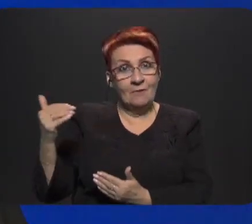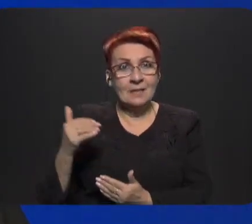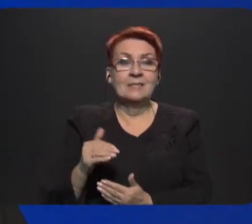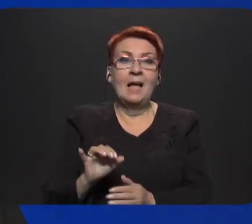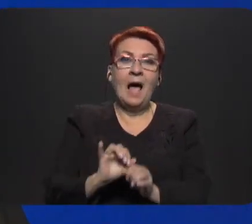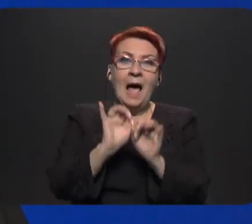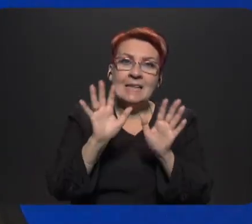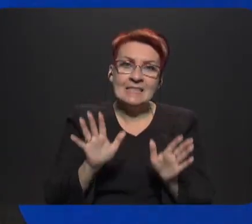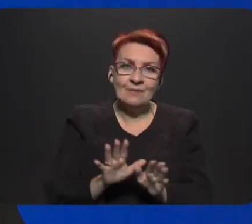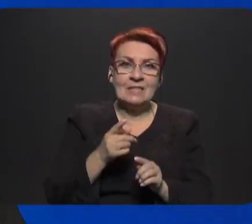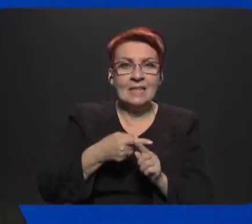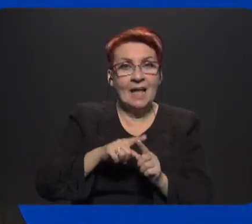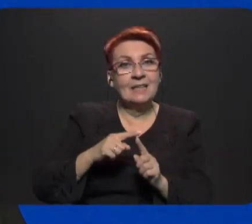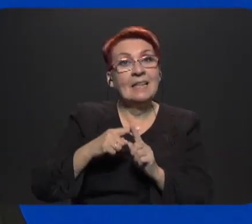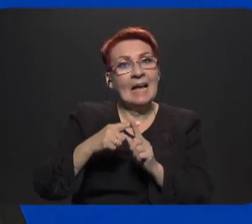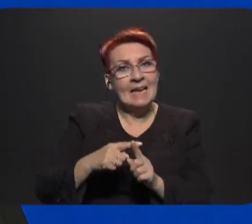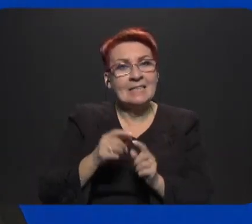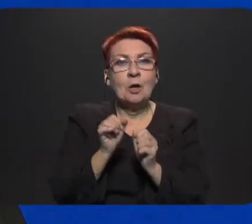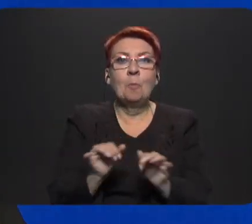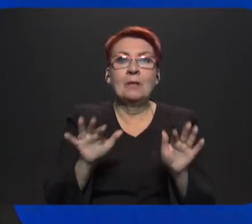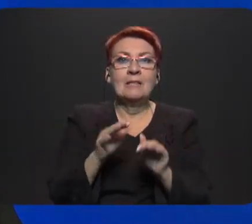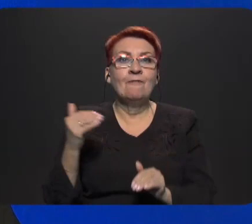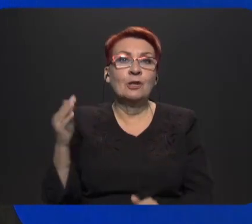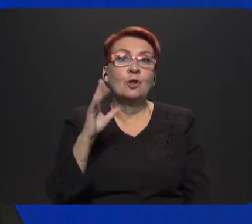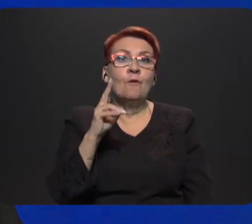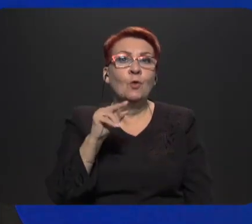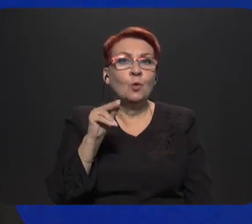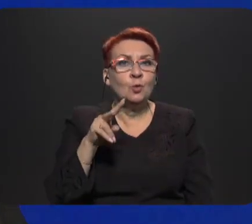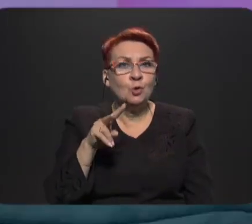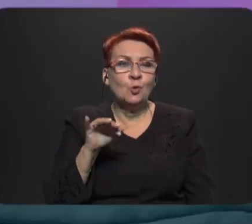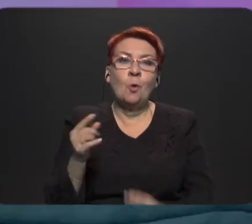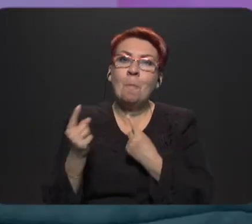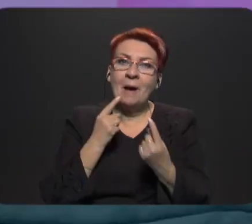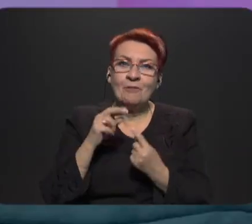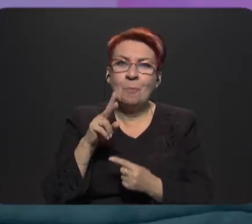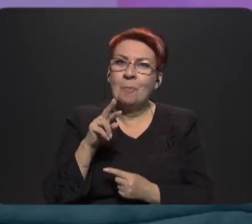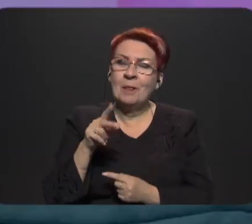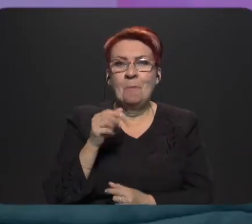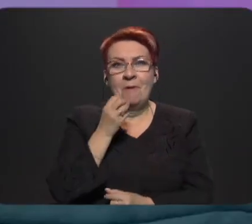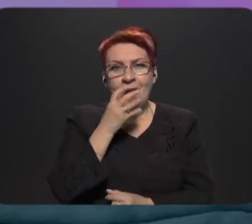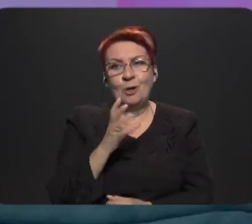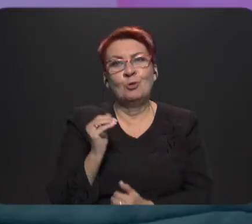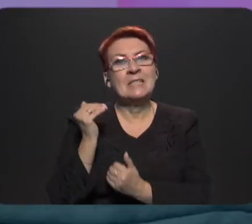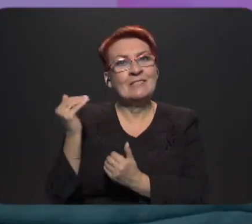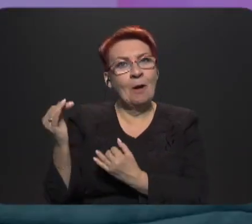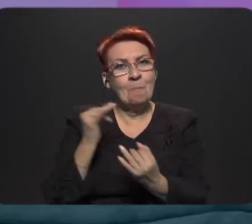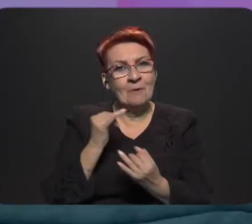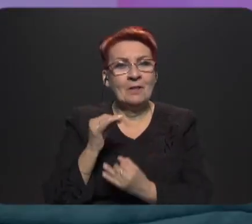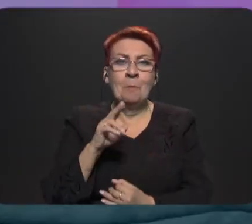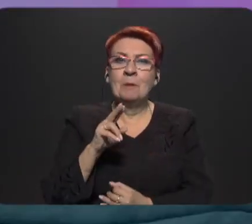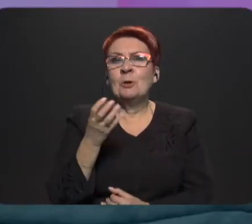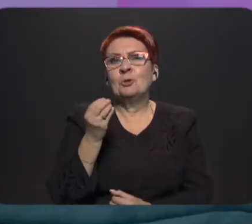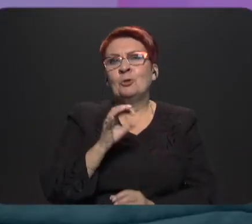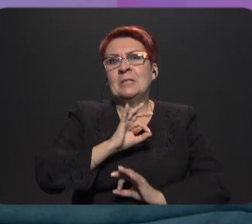это крест этот, да, mm-hmm. благословил внучку, поговорил бы с ней, с вами. Еще бы